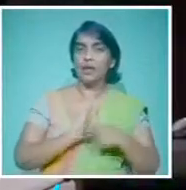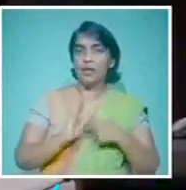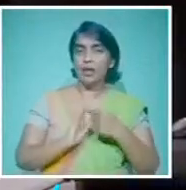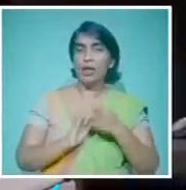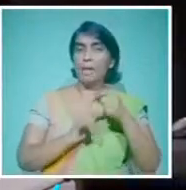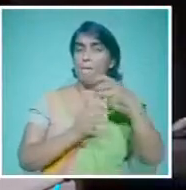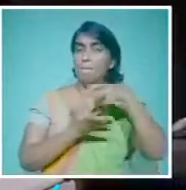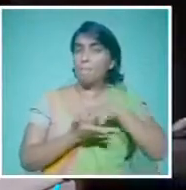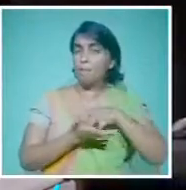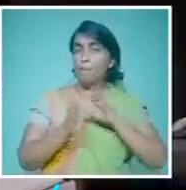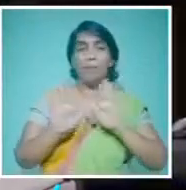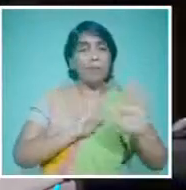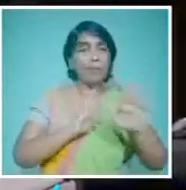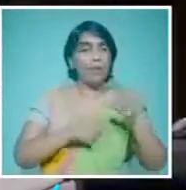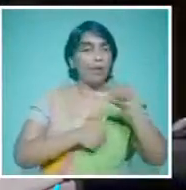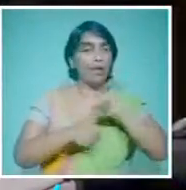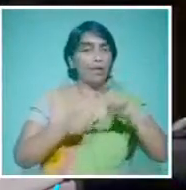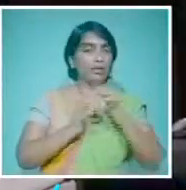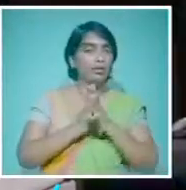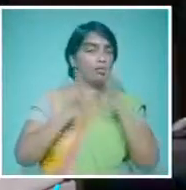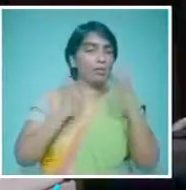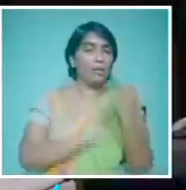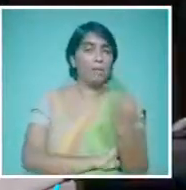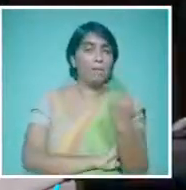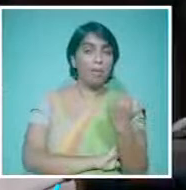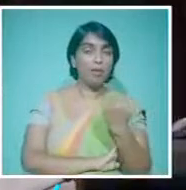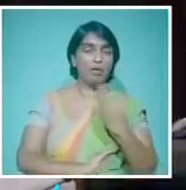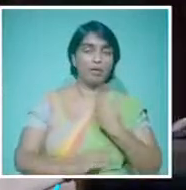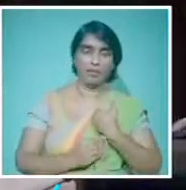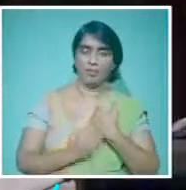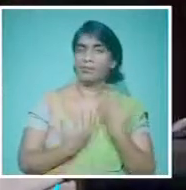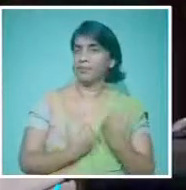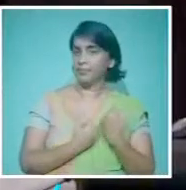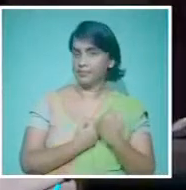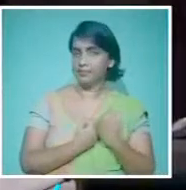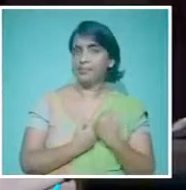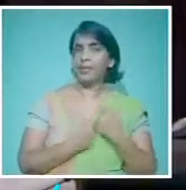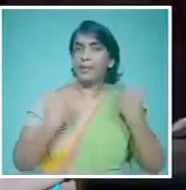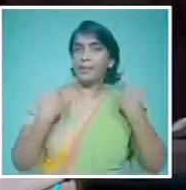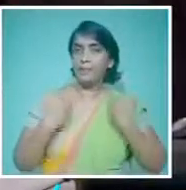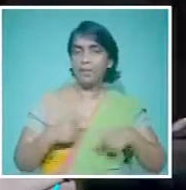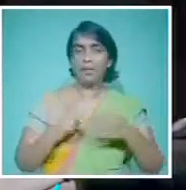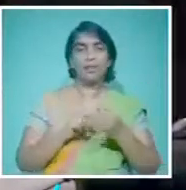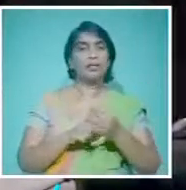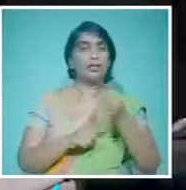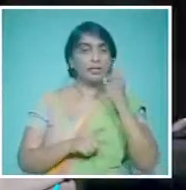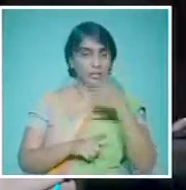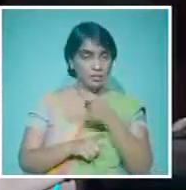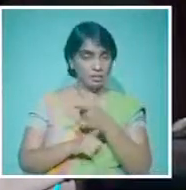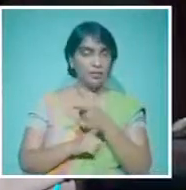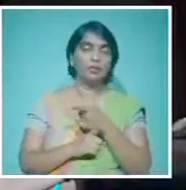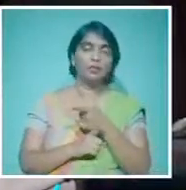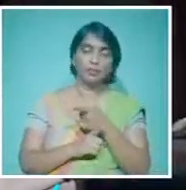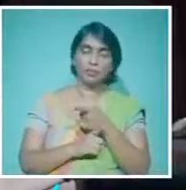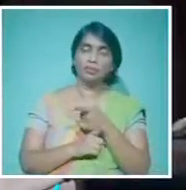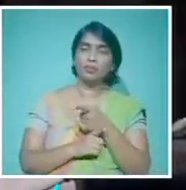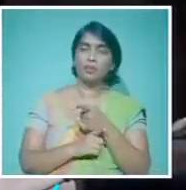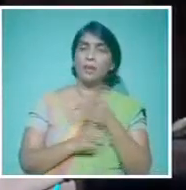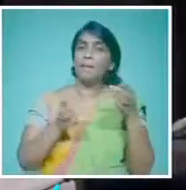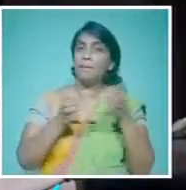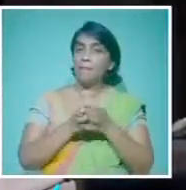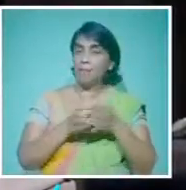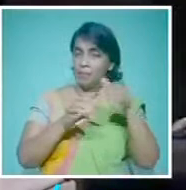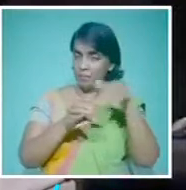palaat palana aayatana wala wedi bahutarayage balaya thibune apita Main di raja paksa jana aja butuh mage paksa